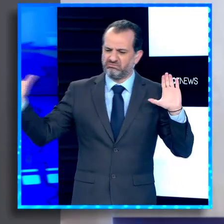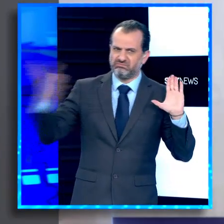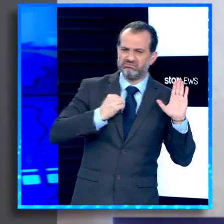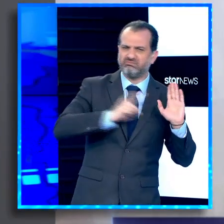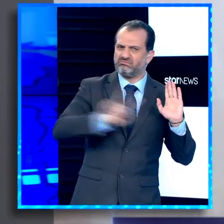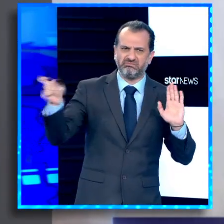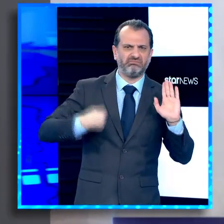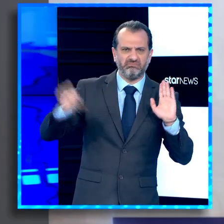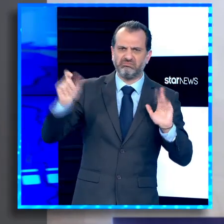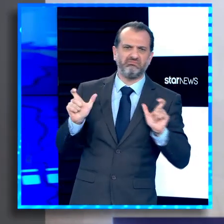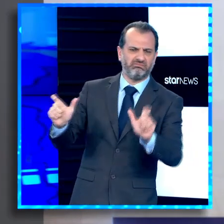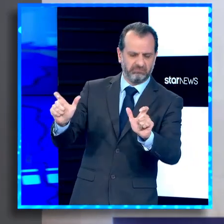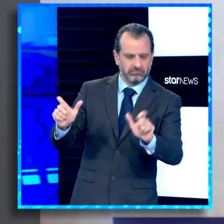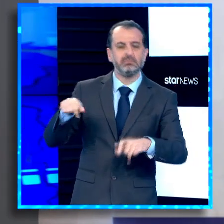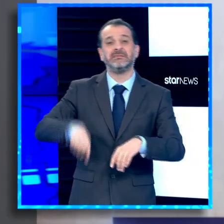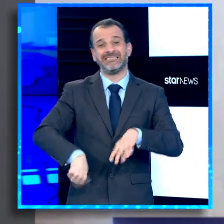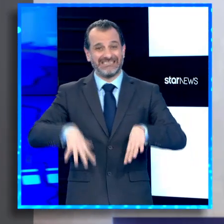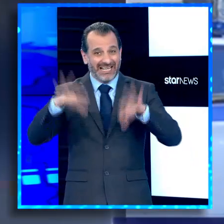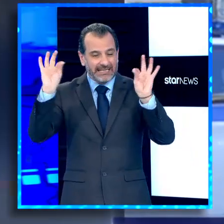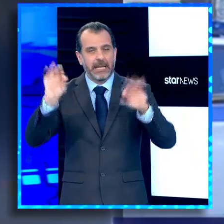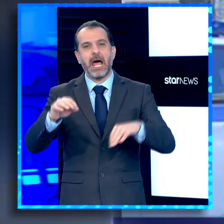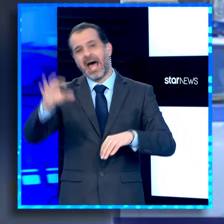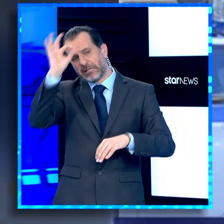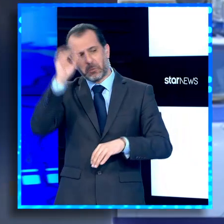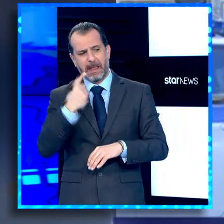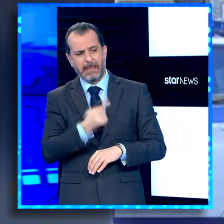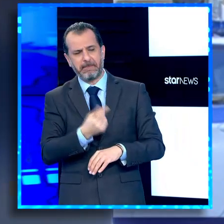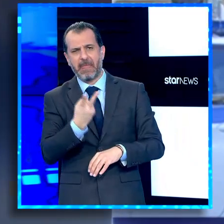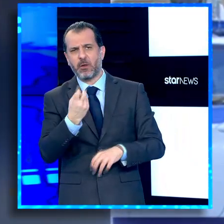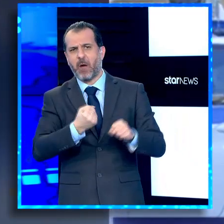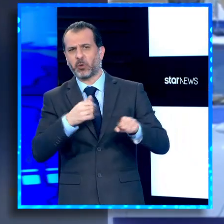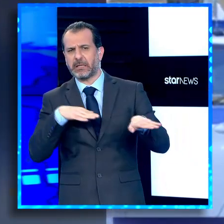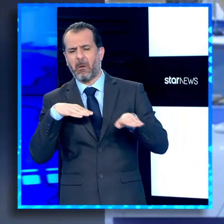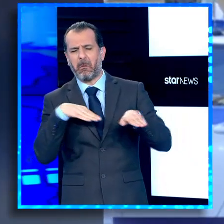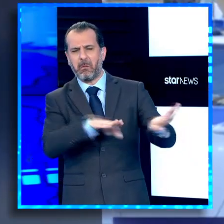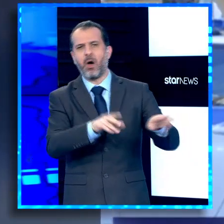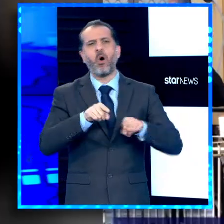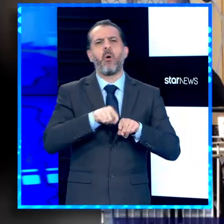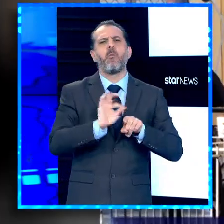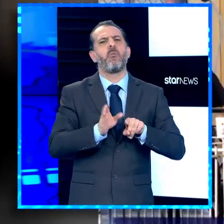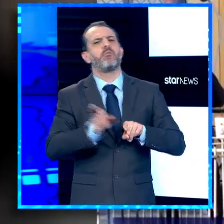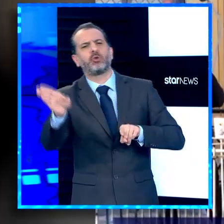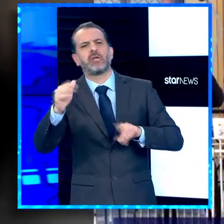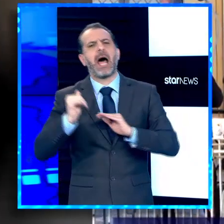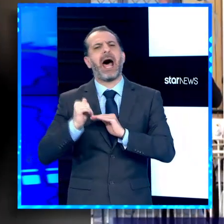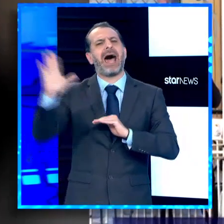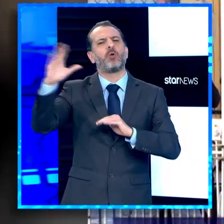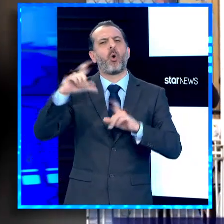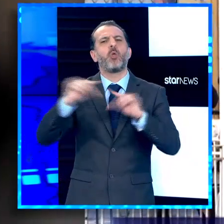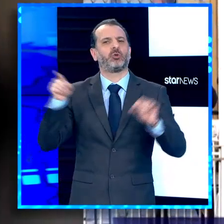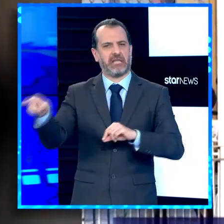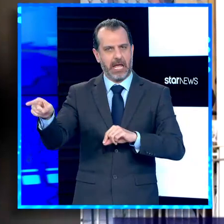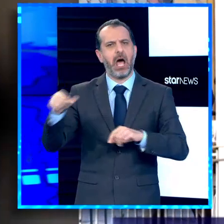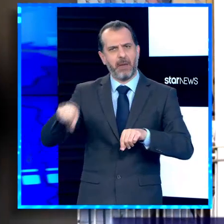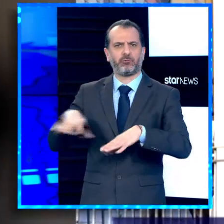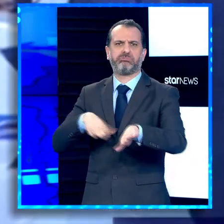όταν οι αστυνομικοί εντόπισαν δύο αυτοκίνητα να κινούνται με μεγάλη ταχύτητα προς τα Ανολιώσια. Ο δράστης βρήκε καταφύγιο στο